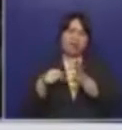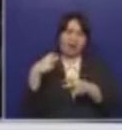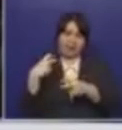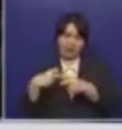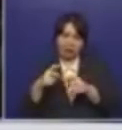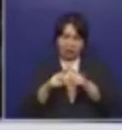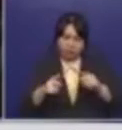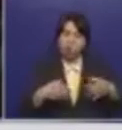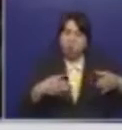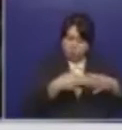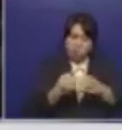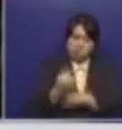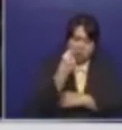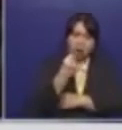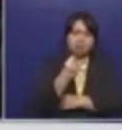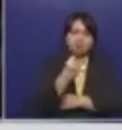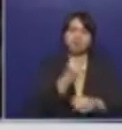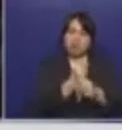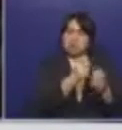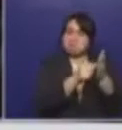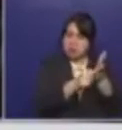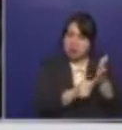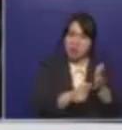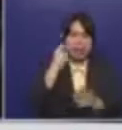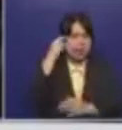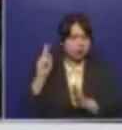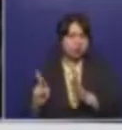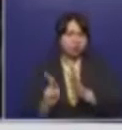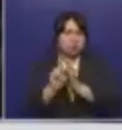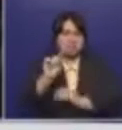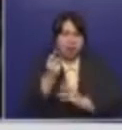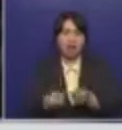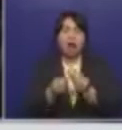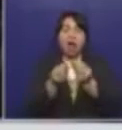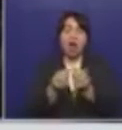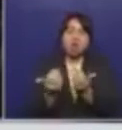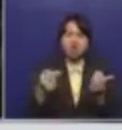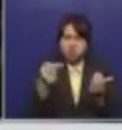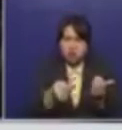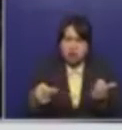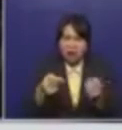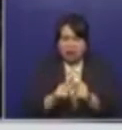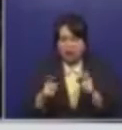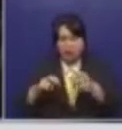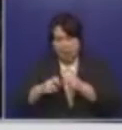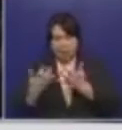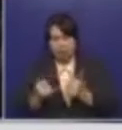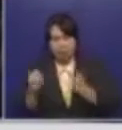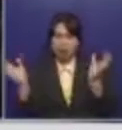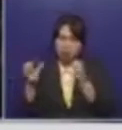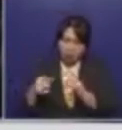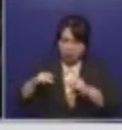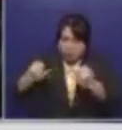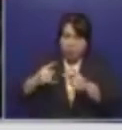ชาชนจะสามารถแก้ได้เพื่อสร้างกติกาที่ดีกว่าเพื่อลูกหลาน ราอย่าส่งแผ่นดินที่เป็นปัญหาความขัดแย้ง